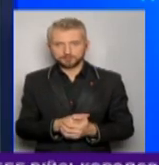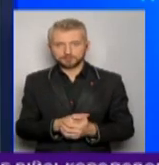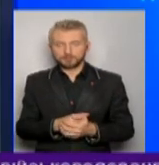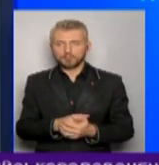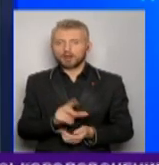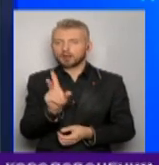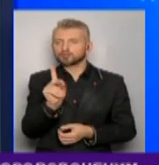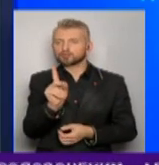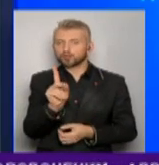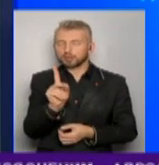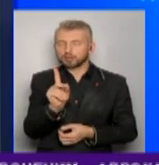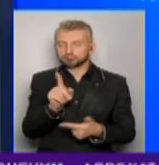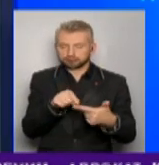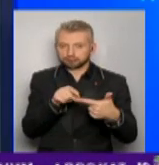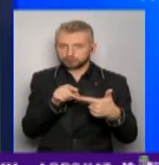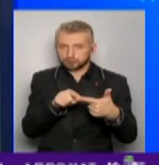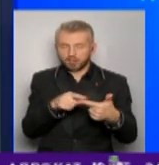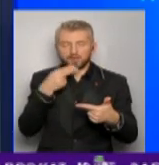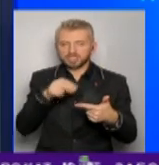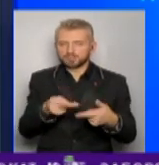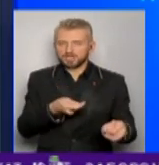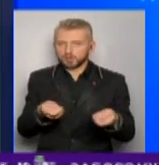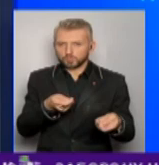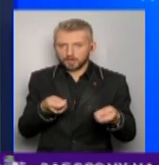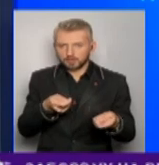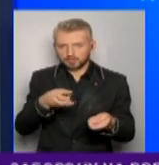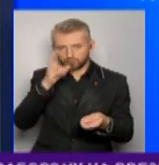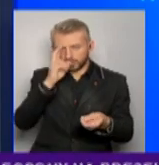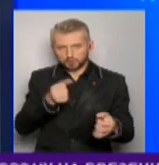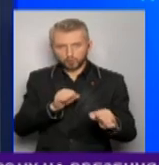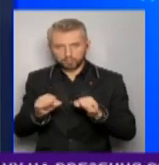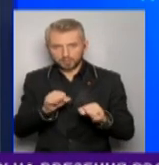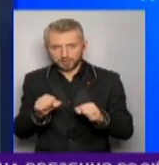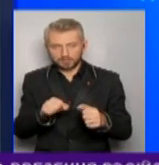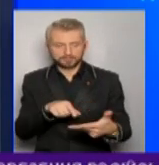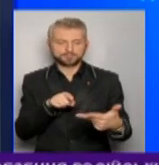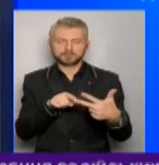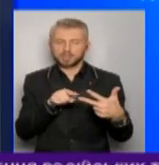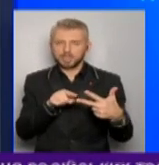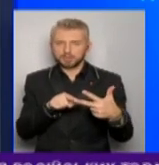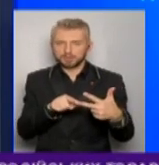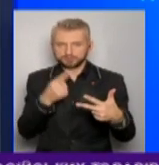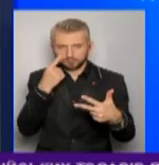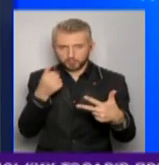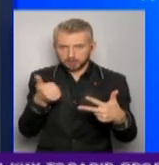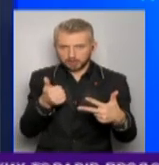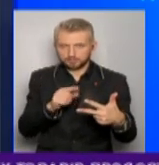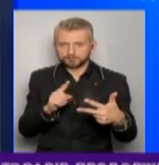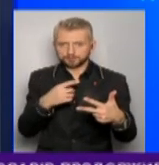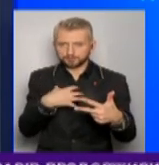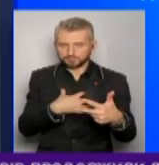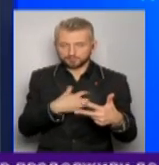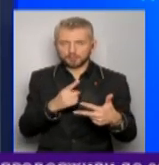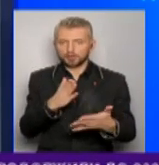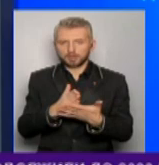другий – це ефективне врядування, державне управління. Пріоритет третій, який є одним із